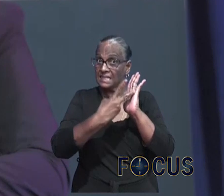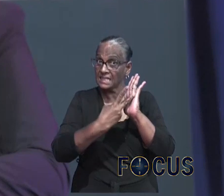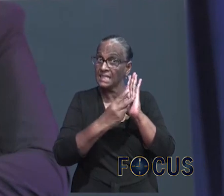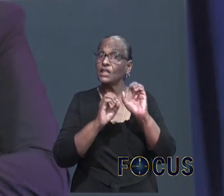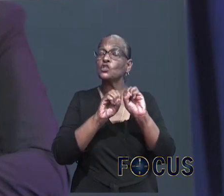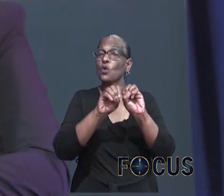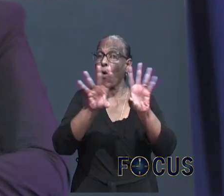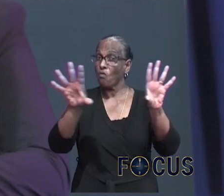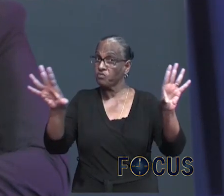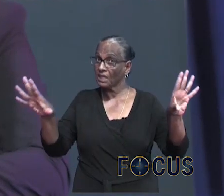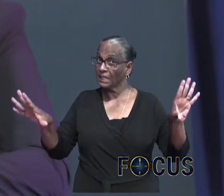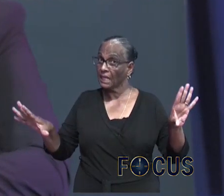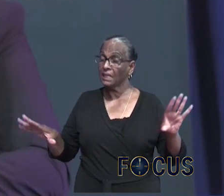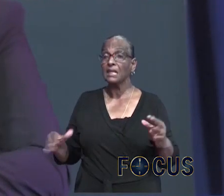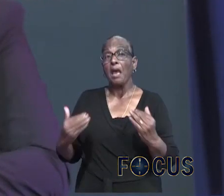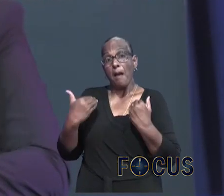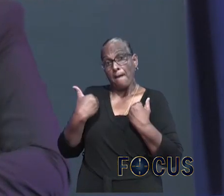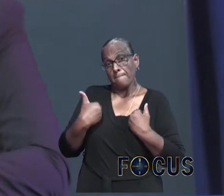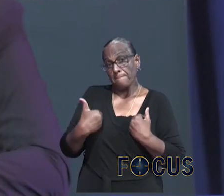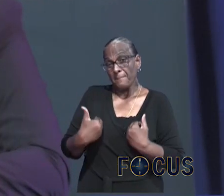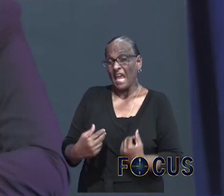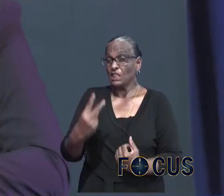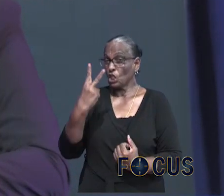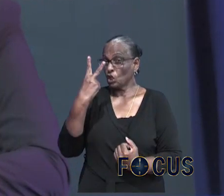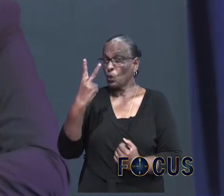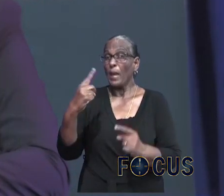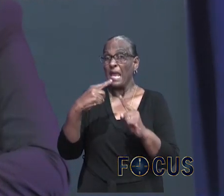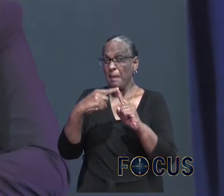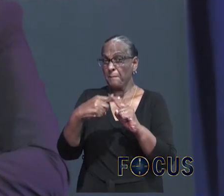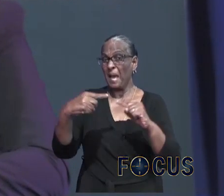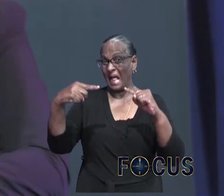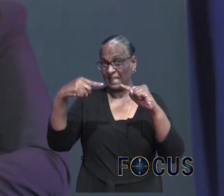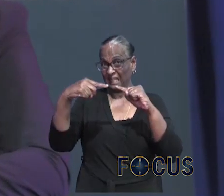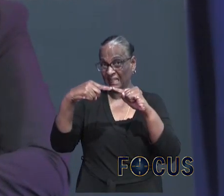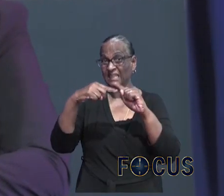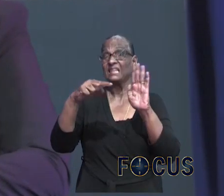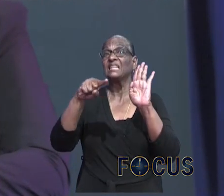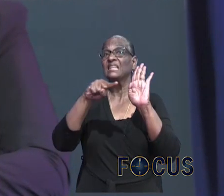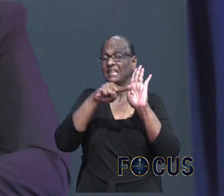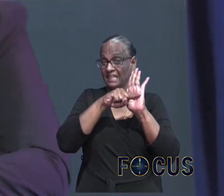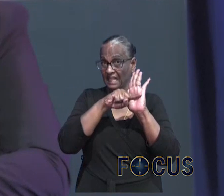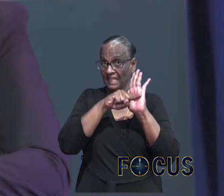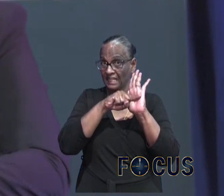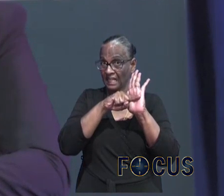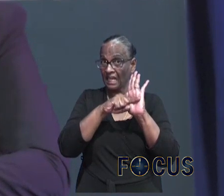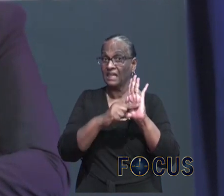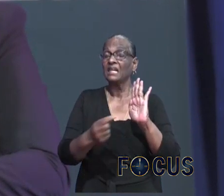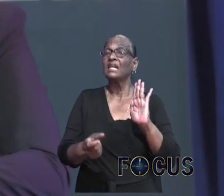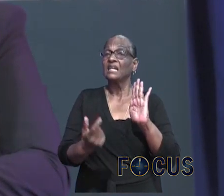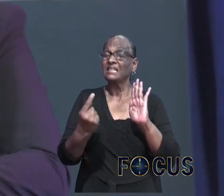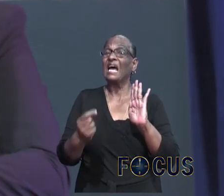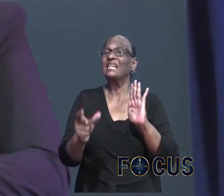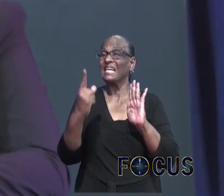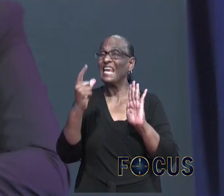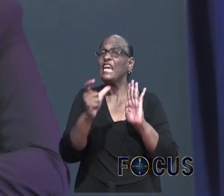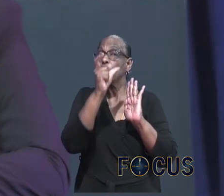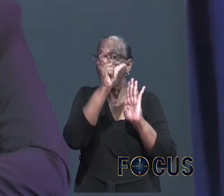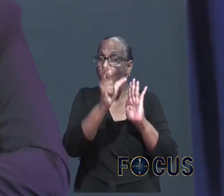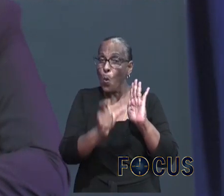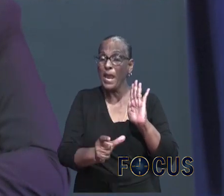Wanneer de mensen tot 2 maal toe negatief zijn getest, wordt van ze gevraagd om een weekje een thuisquarantaine situatie te